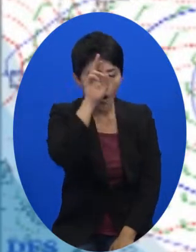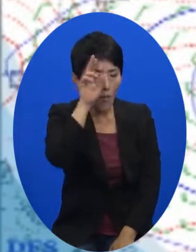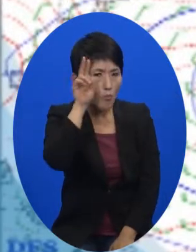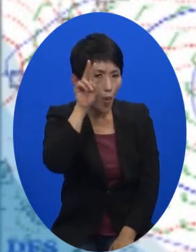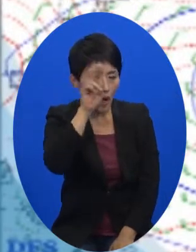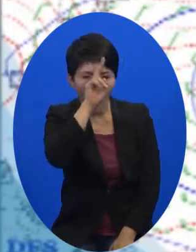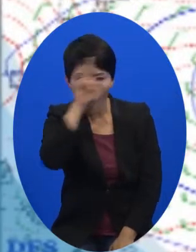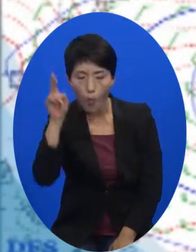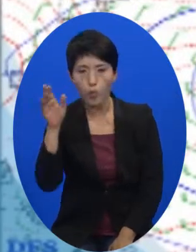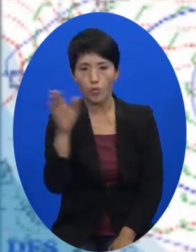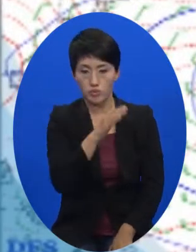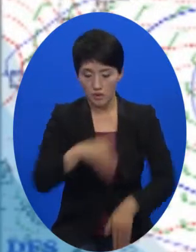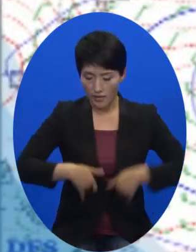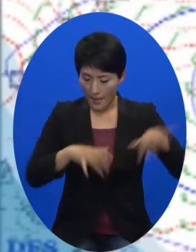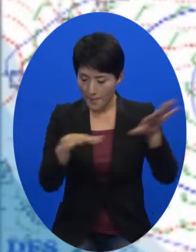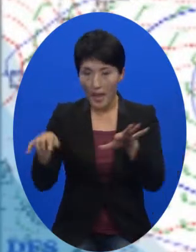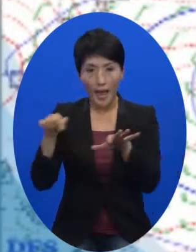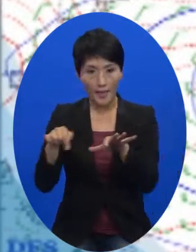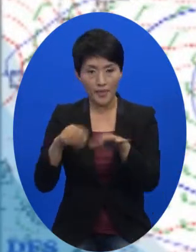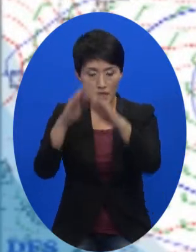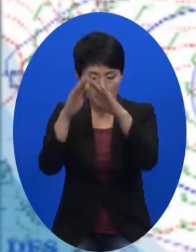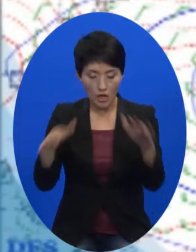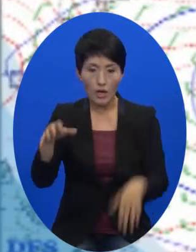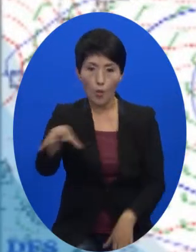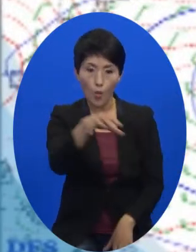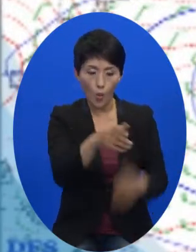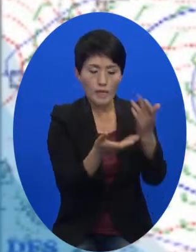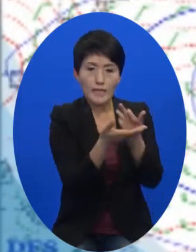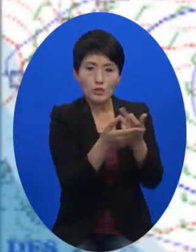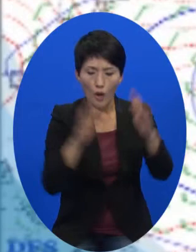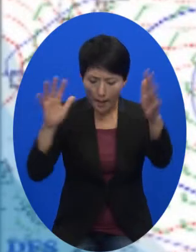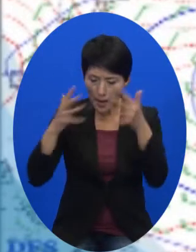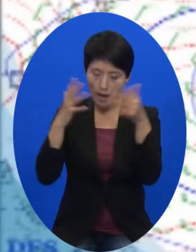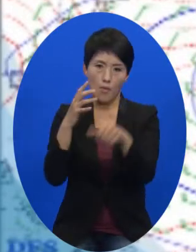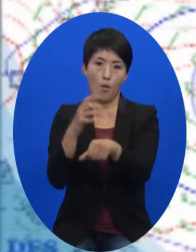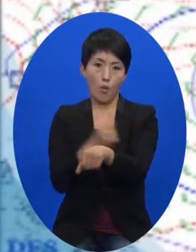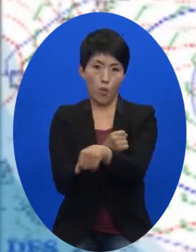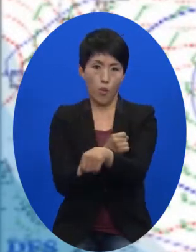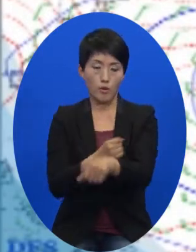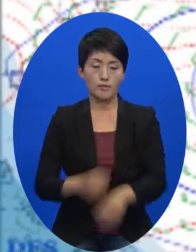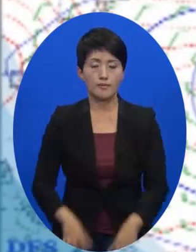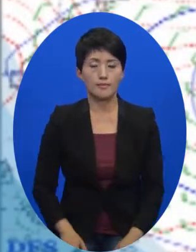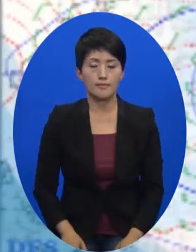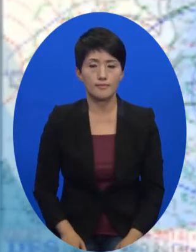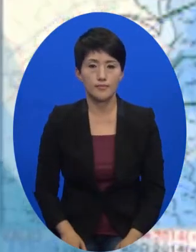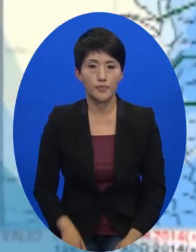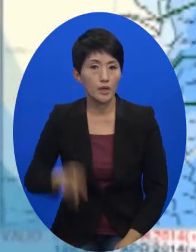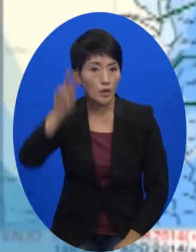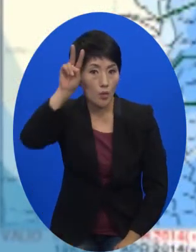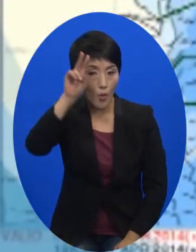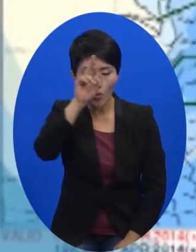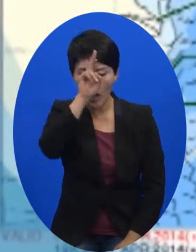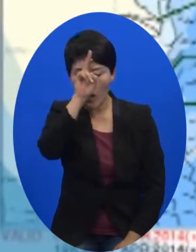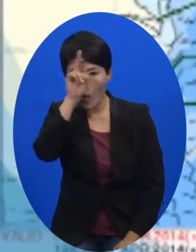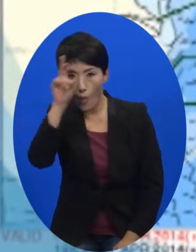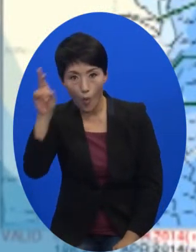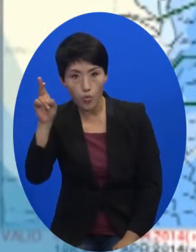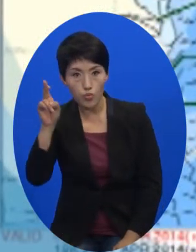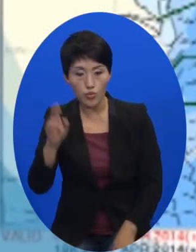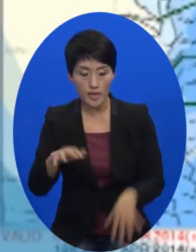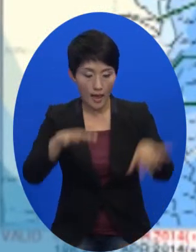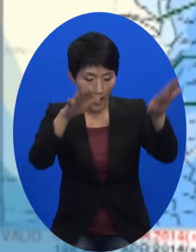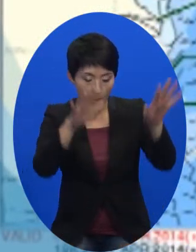모레 오후부터 남해안과 전라남북도 서해안, 제주도에서는 바람이 강하게 부는 곳이 있겠습니다. 모레